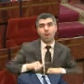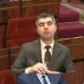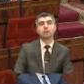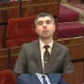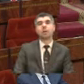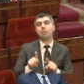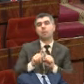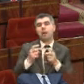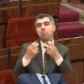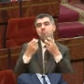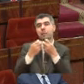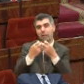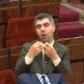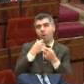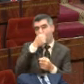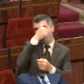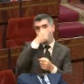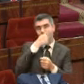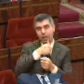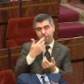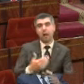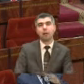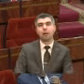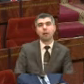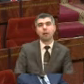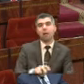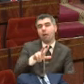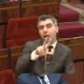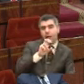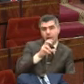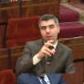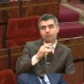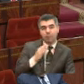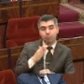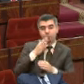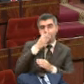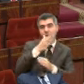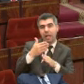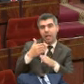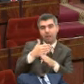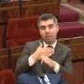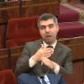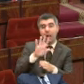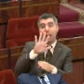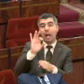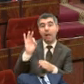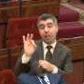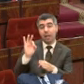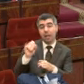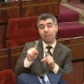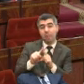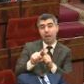عطيتك مثال بمريره اقليم خنيفره اللي كتعرف ديك المنطقه السيد الوزير راك زرتيها، راه فيها 40 عين ديال في عيون ام